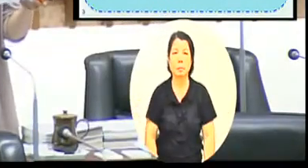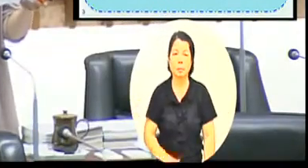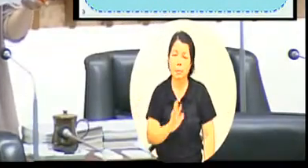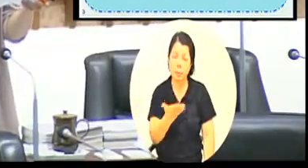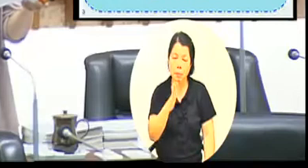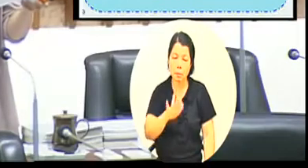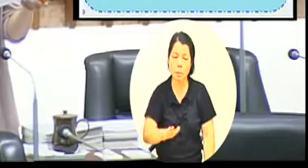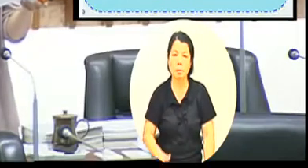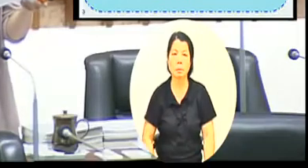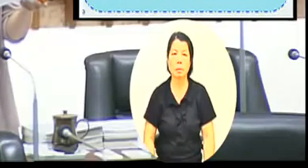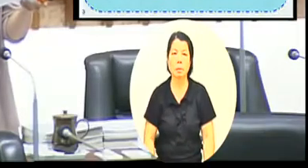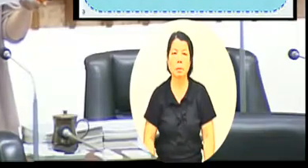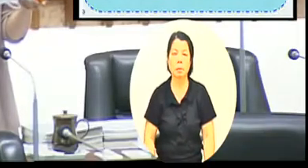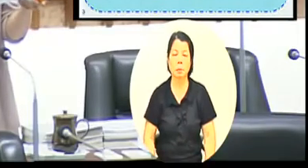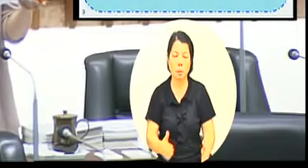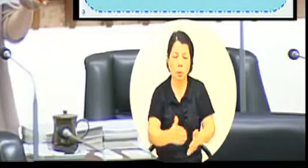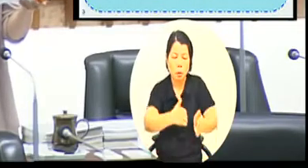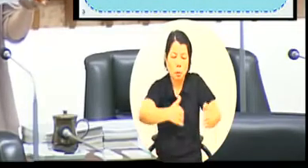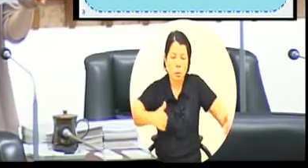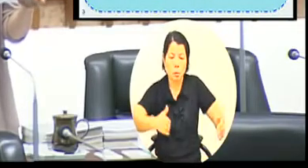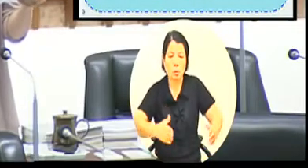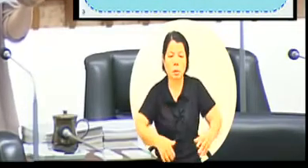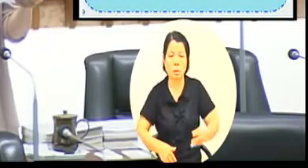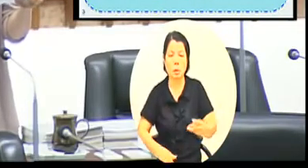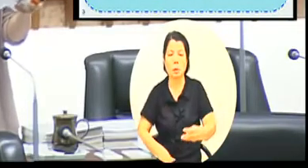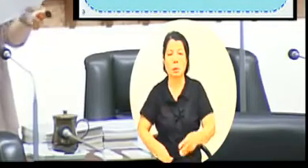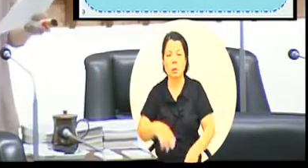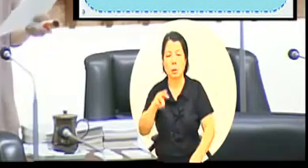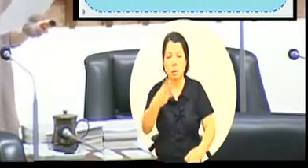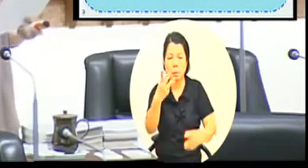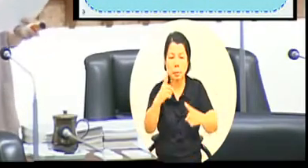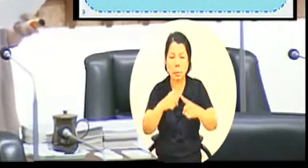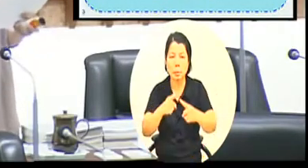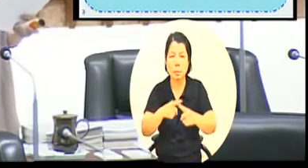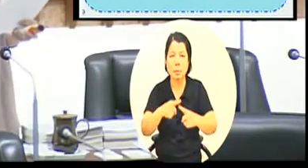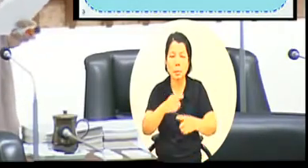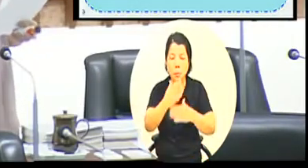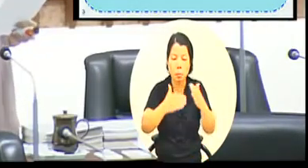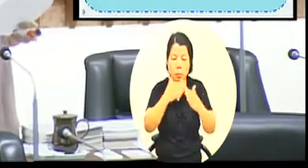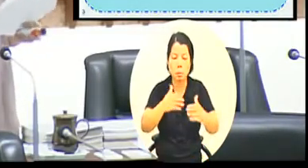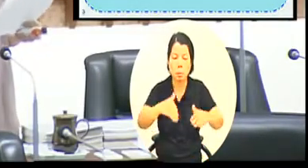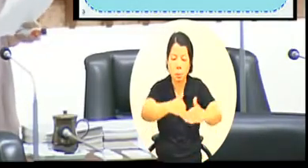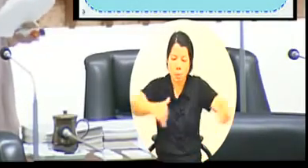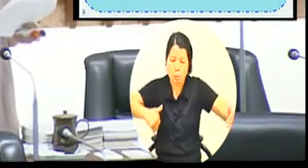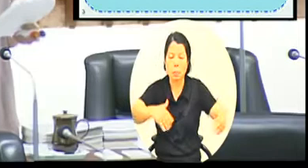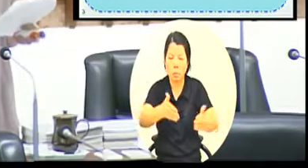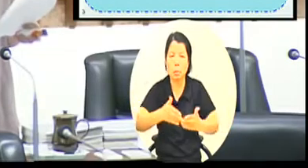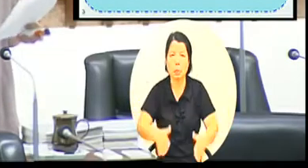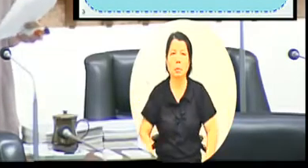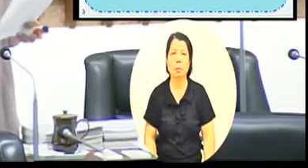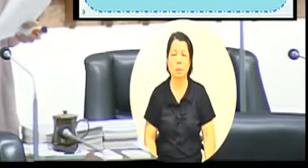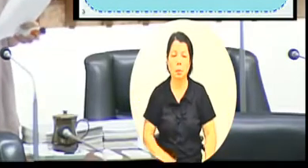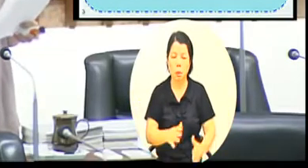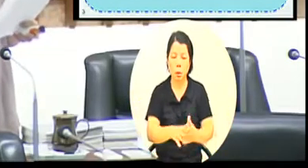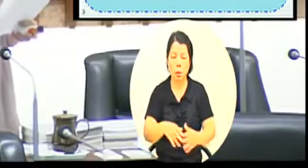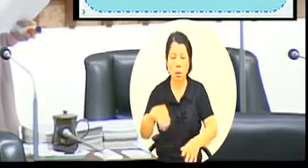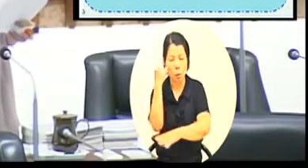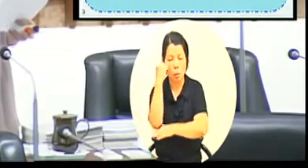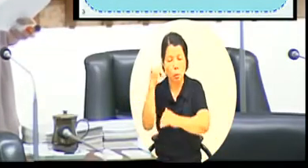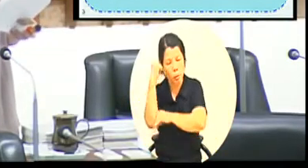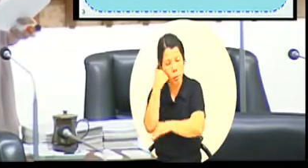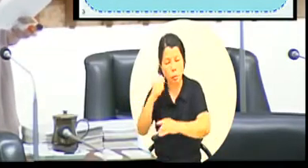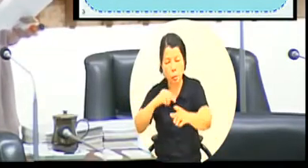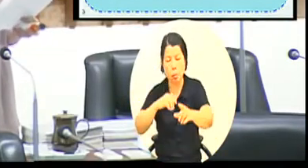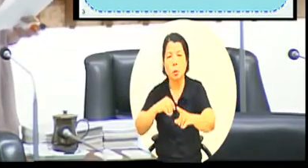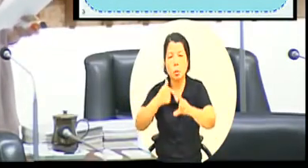说有一个限制是在距离300人的公共场所或者是学校都需要退缩嘛，那住宅区这么多人的状况之下，